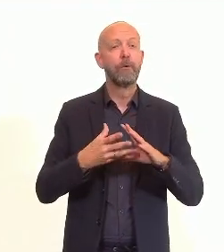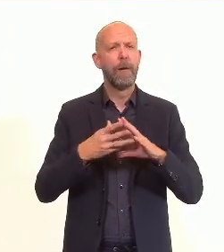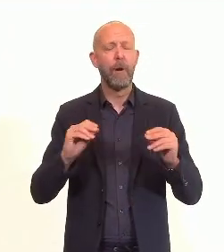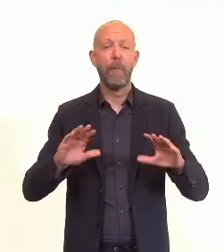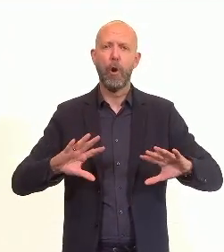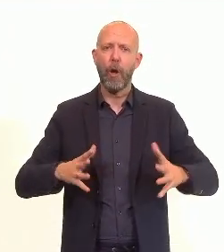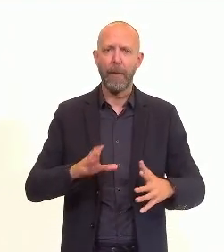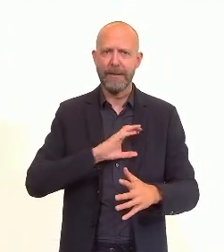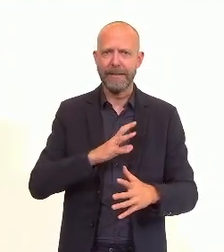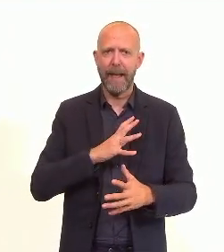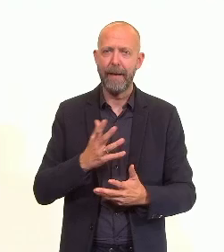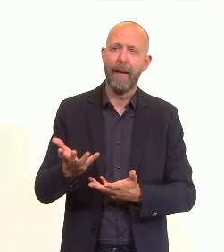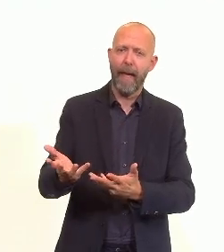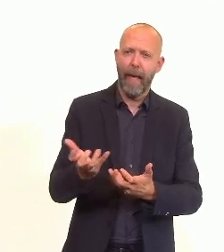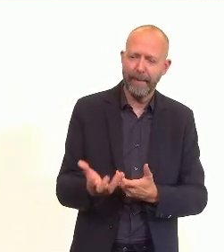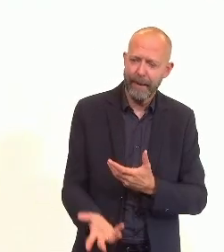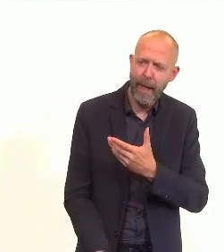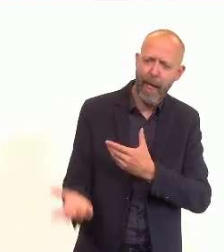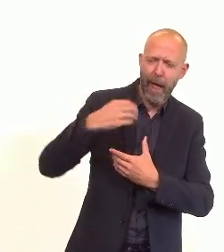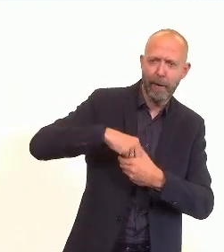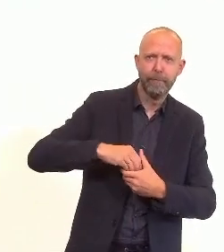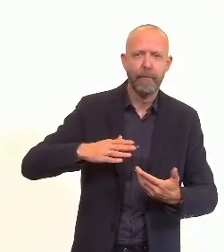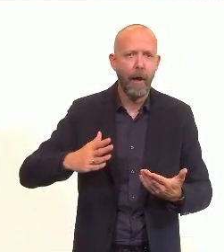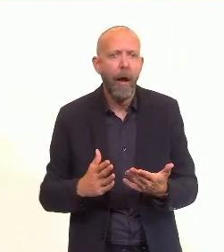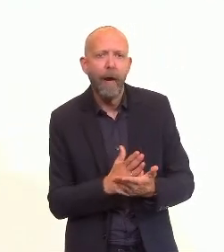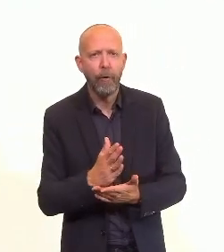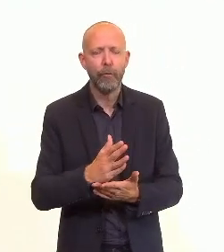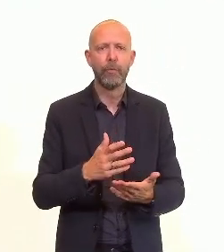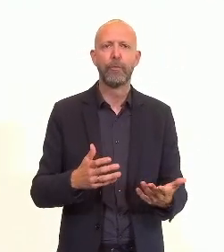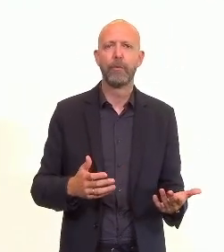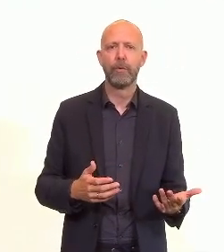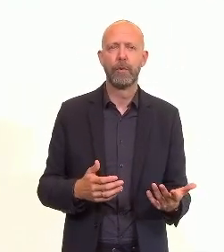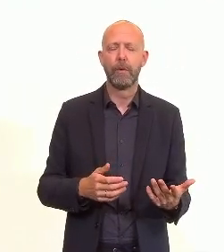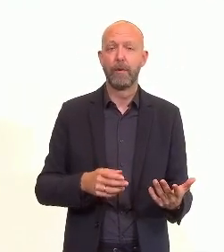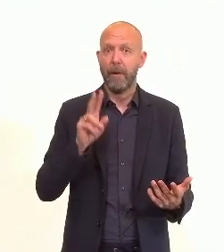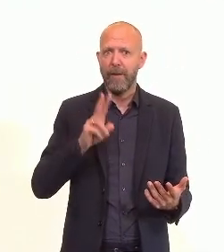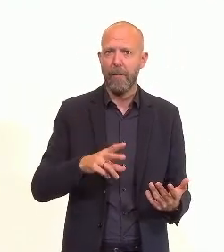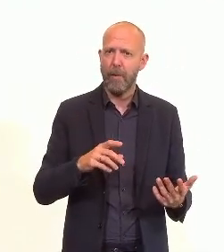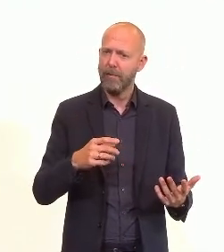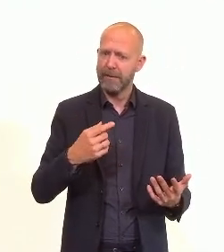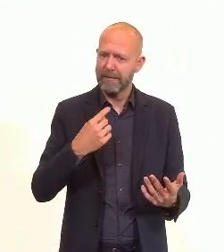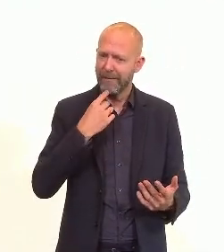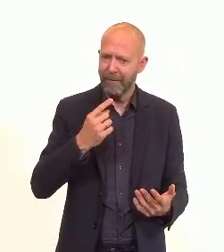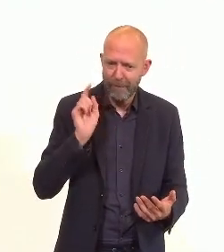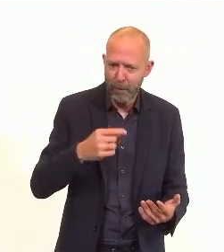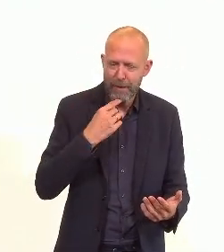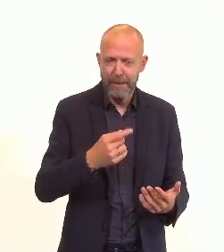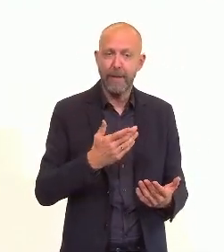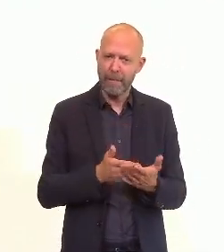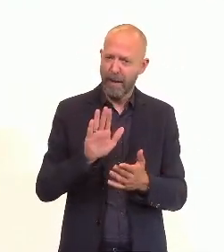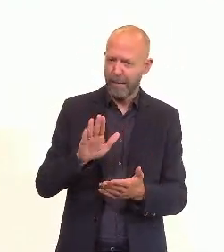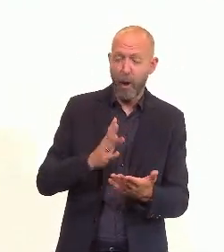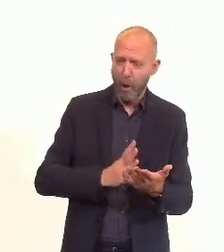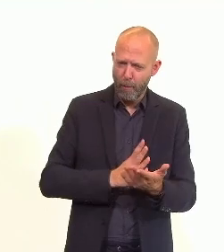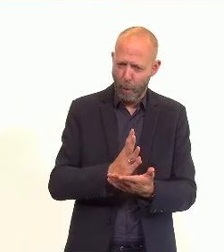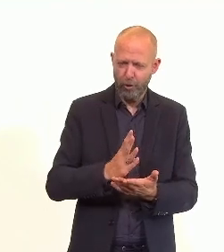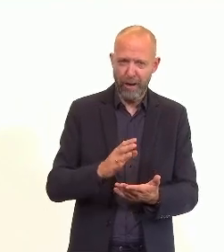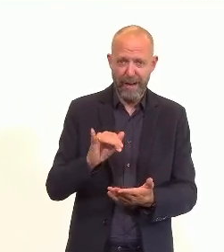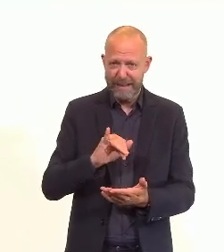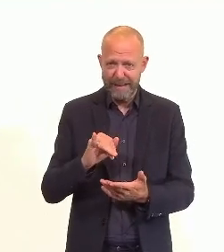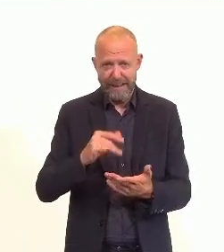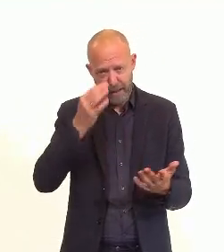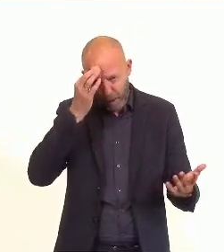équipes dans une aventure assez extraordinaire qui va consister à dire le projet, c'est pas l'équipe qui va le pondre,